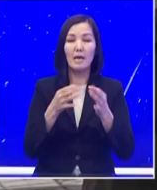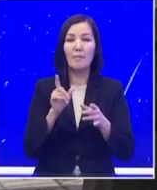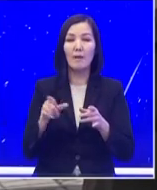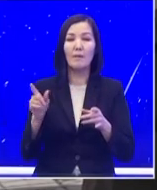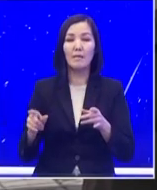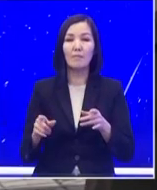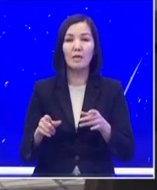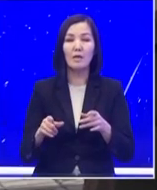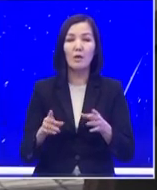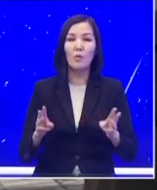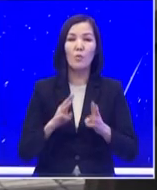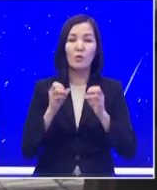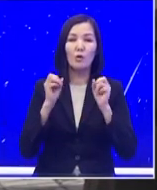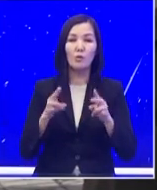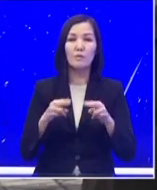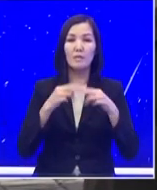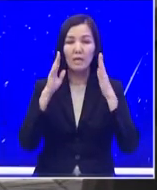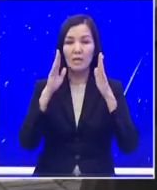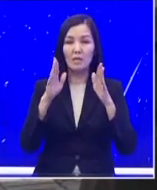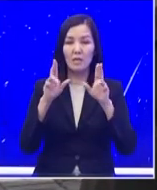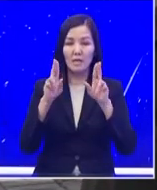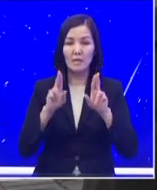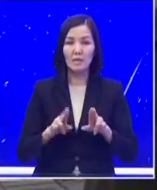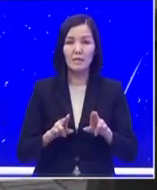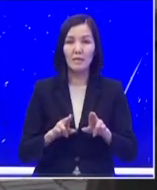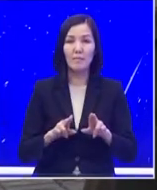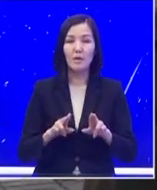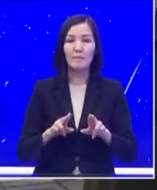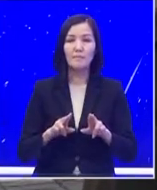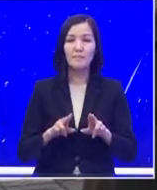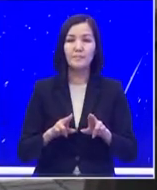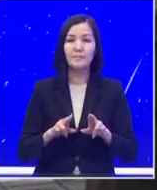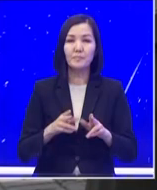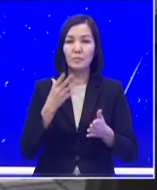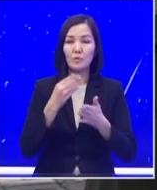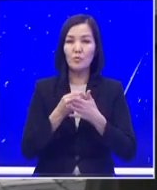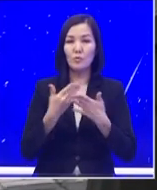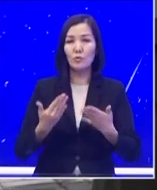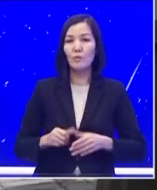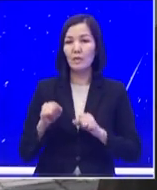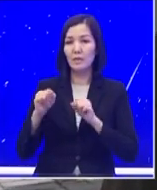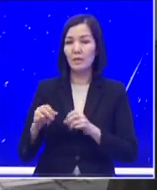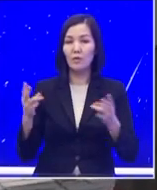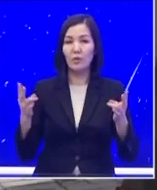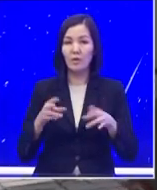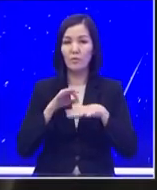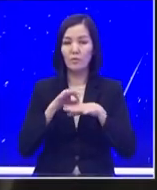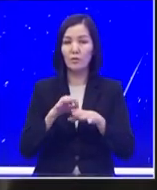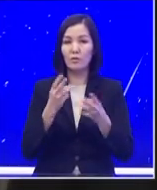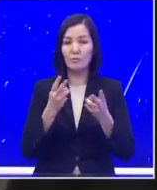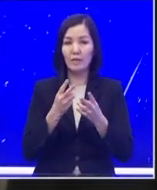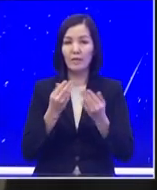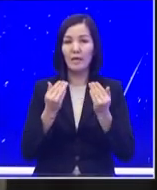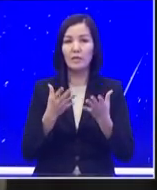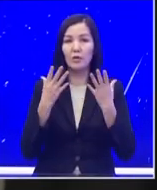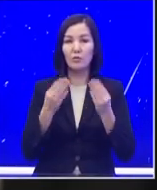үйде өрт қауіпсіздік ережелерін сақтап, жаңағындай улы газдан, жарақат алудан өз өмірлерін сақтаса деген мақсатта өткізіліп жатқан іс-шара.